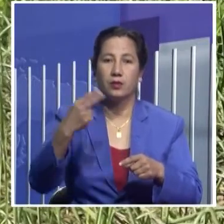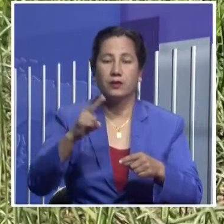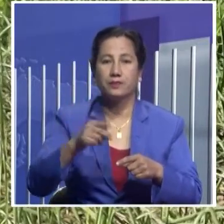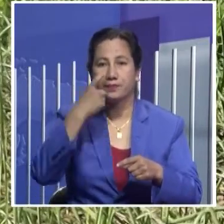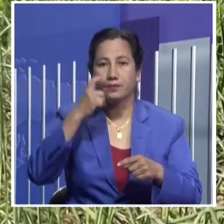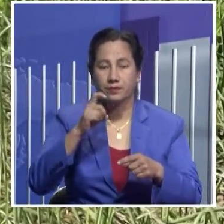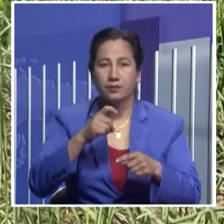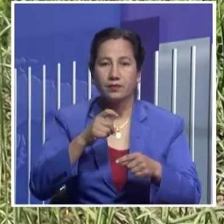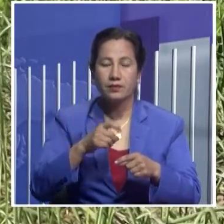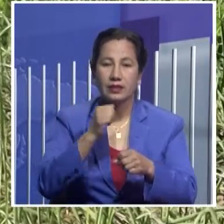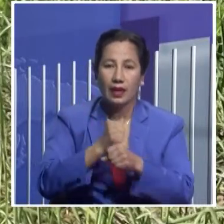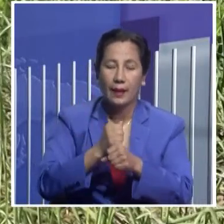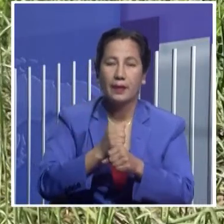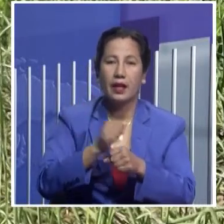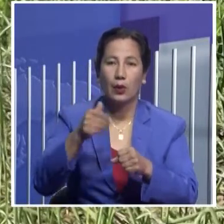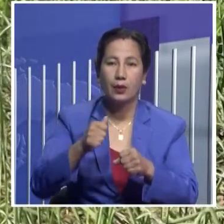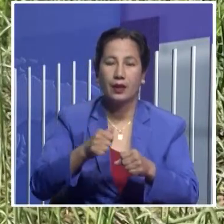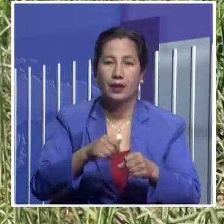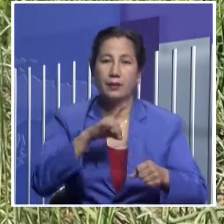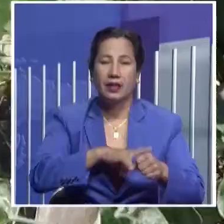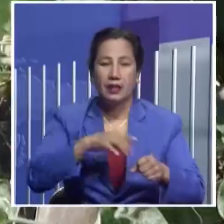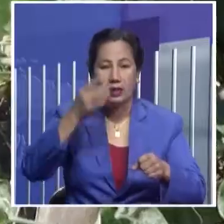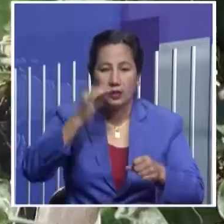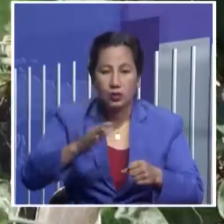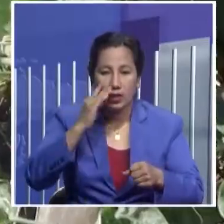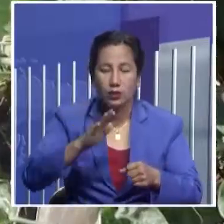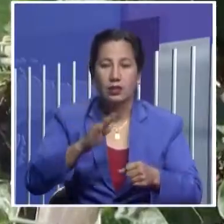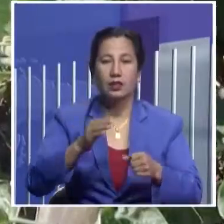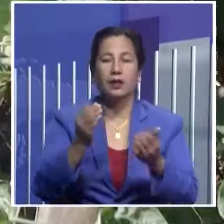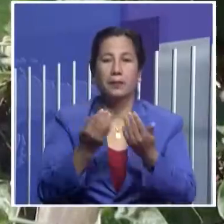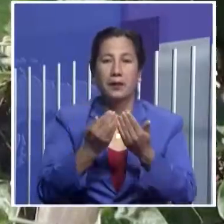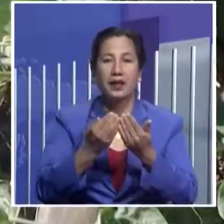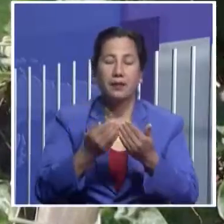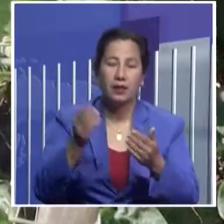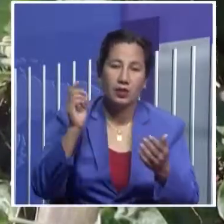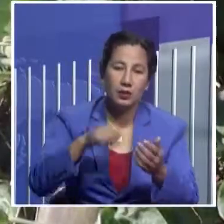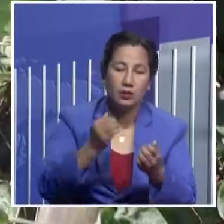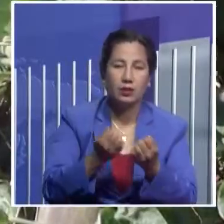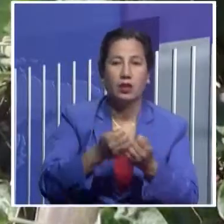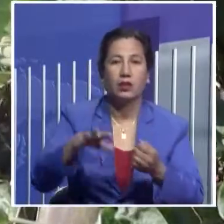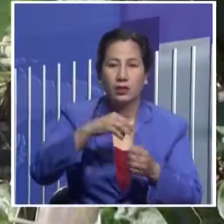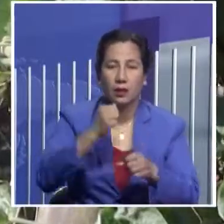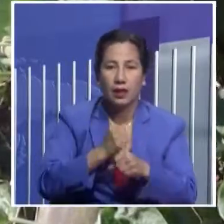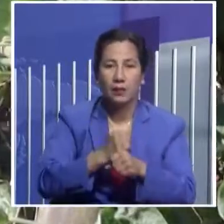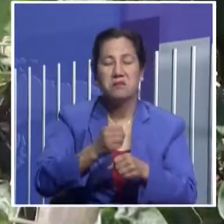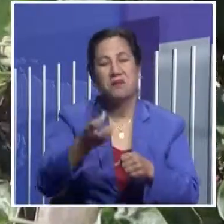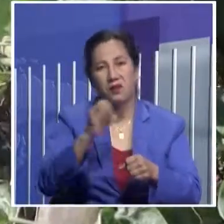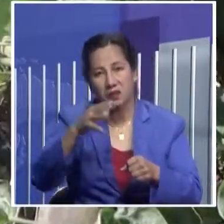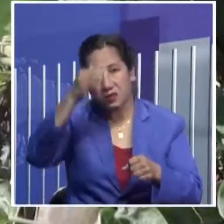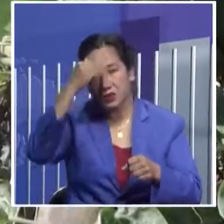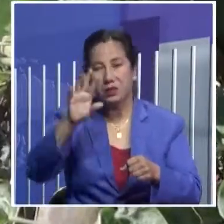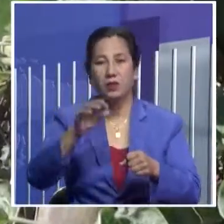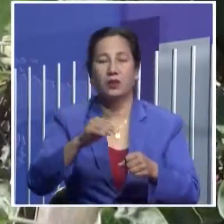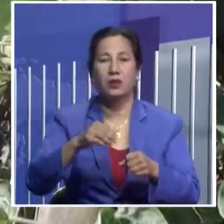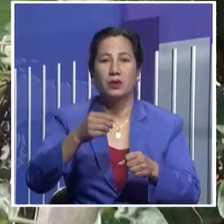ज्याला मजदुरीबाट आउने आम्दानीले छोराछोरीको पढाइमा लगानी लगाउँदै आउनु भएको थियो, तर सधैँ काम नपाइने समस्या भएपछि चिन्कु